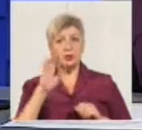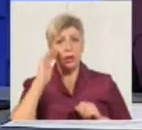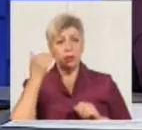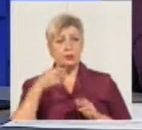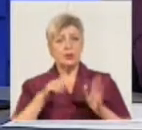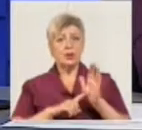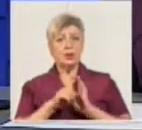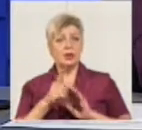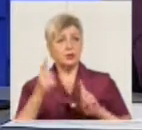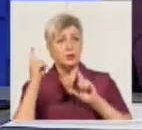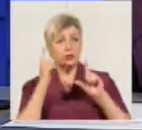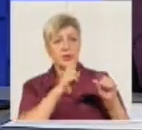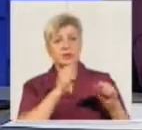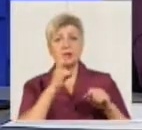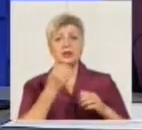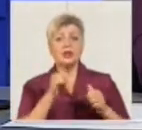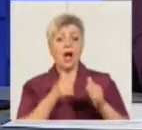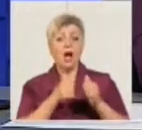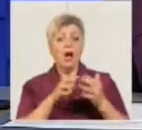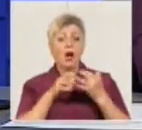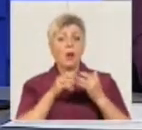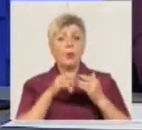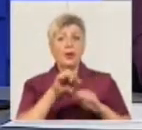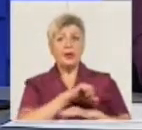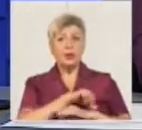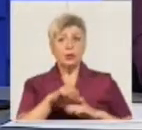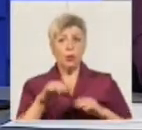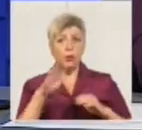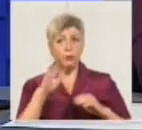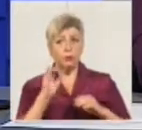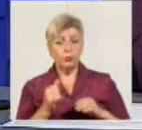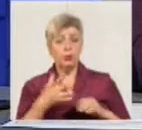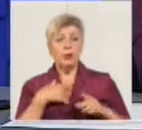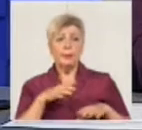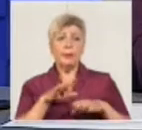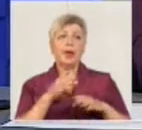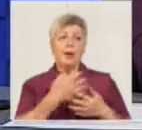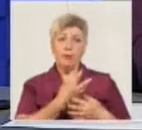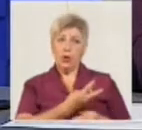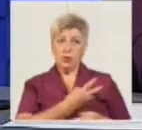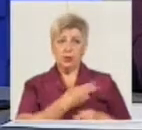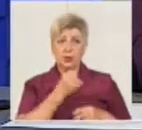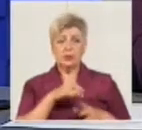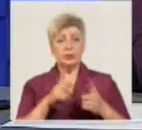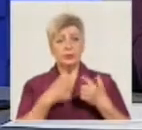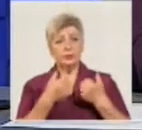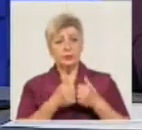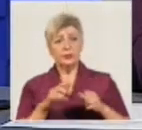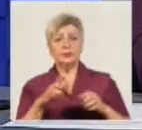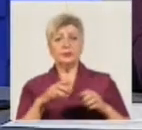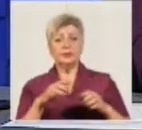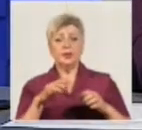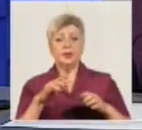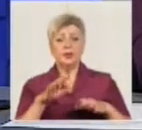передову також з волонтерською допомогою. Він організовував і проводив концерти благодійні, де збирались кошти